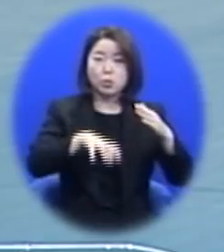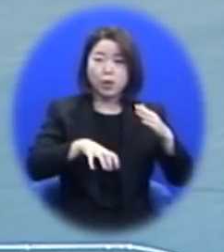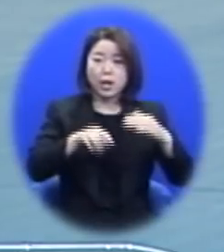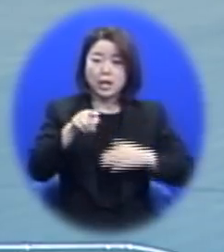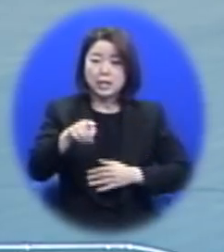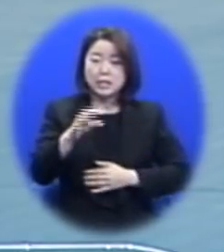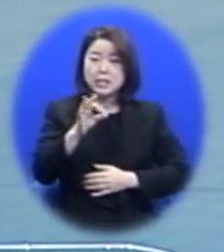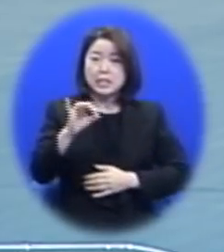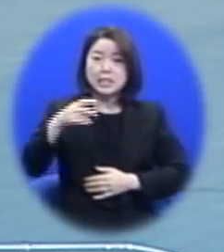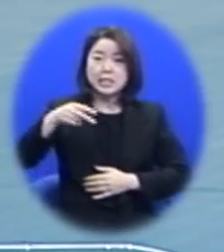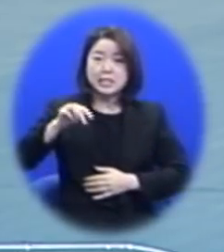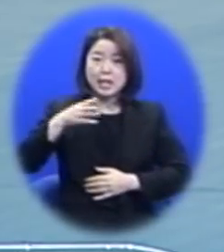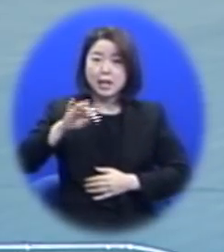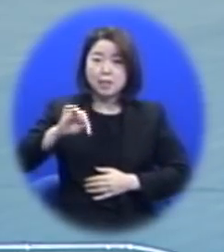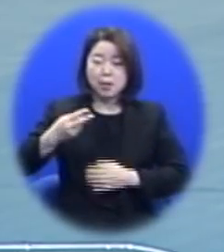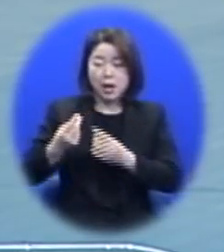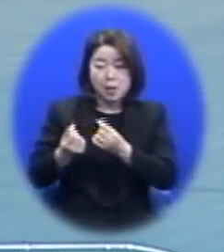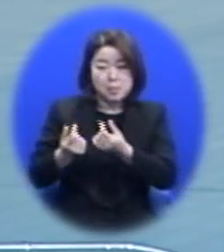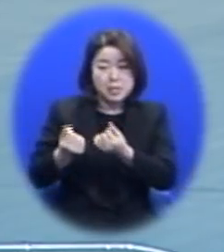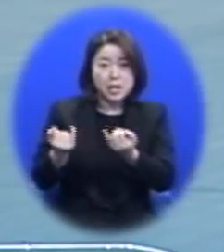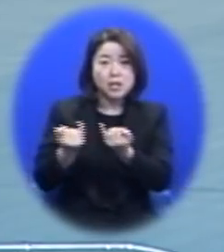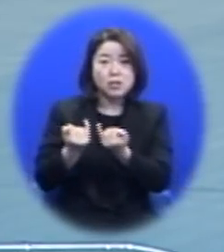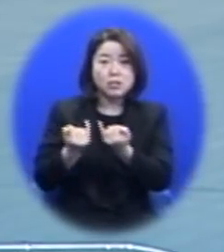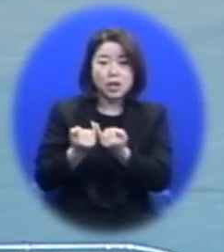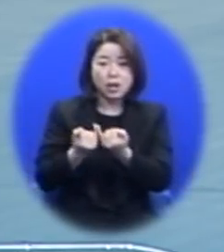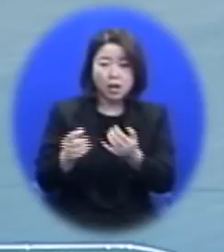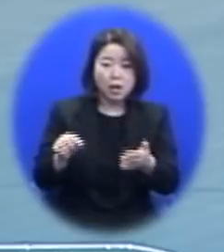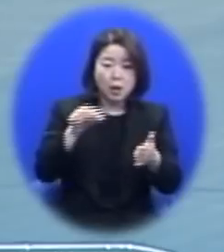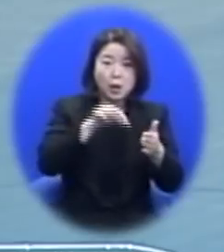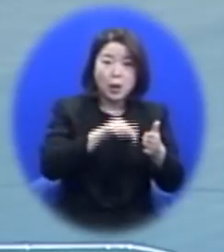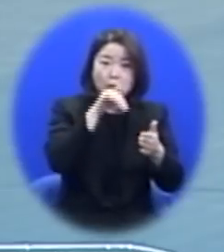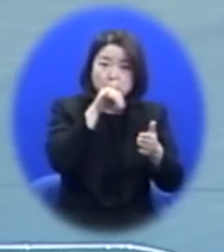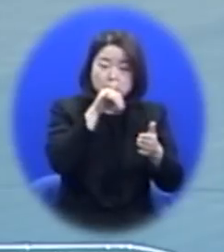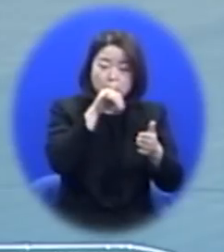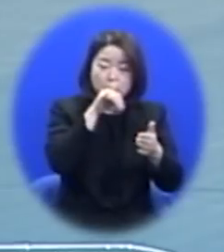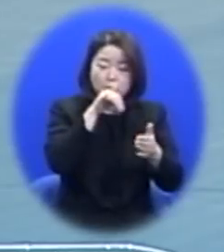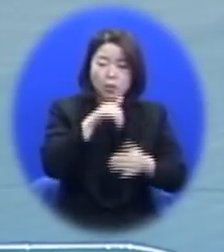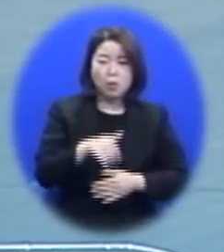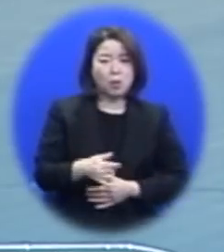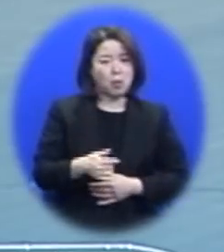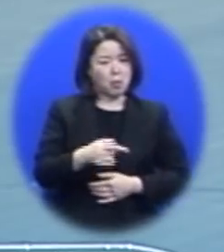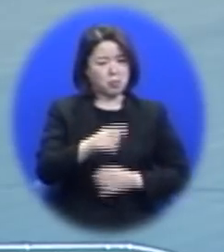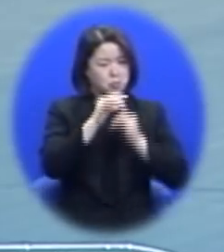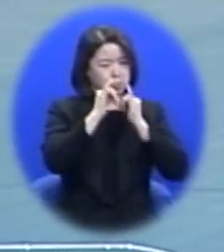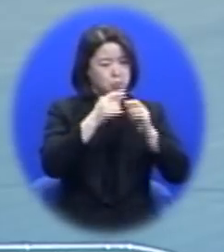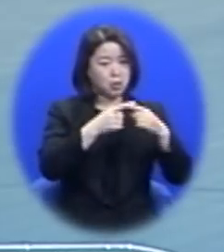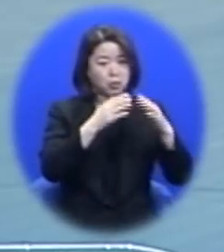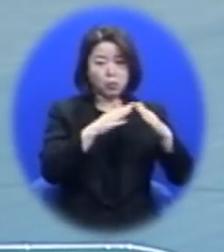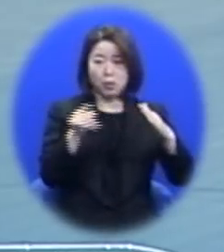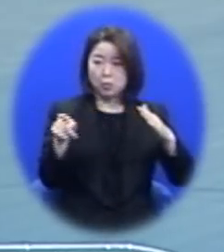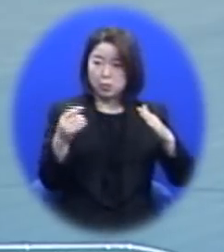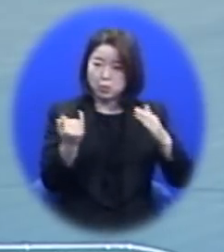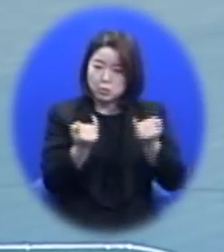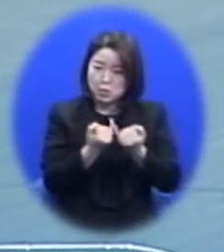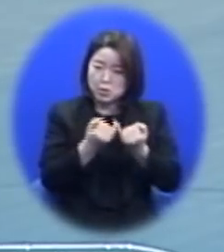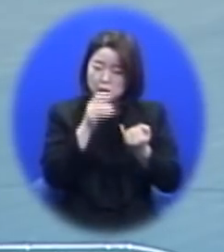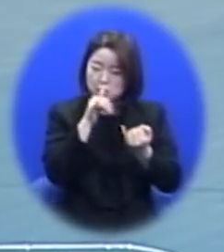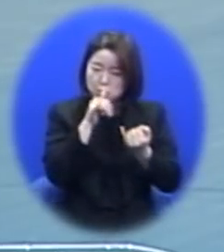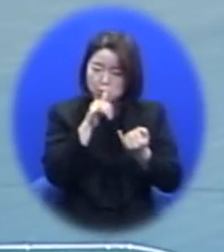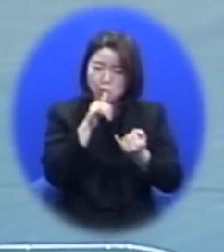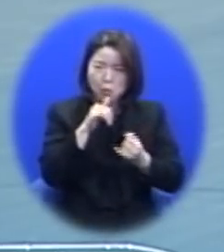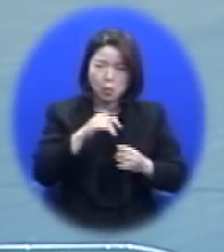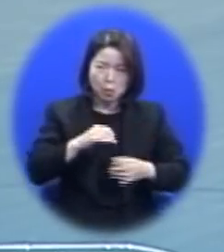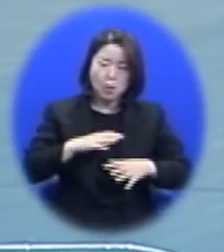놀랄 일입니다. 그렇게 훌륭한 교회 안에 이세벨과 같은 여자가 있을 수 있다는 겁니다. 이건